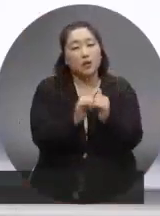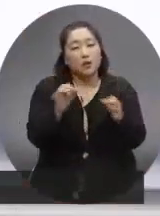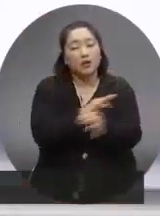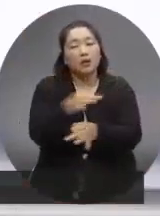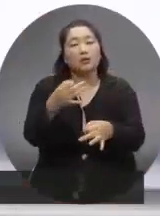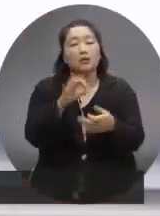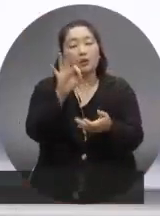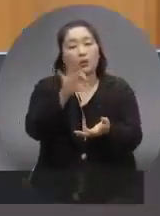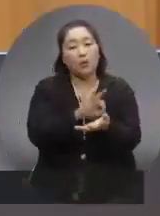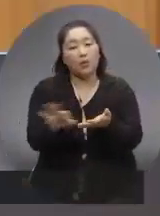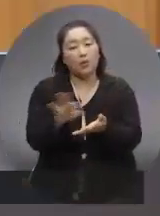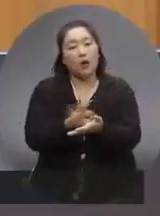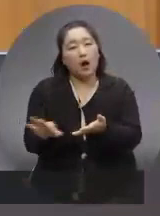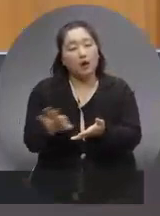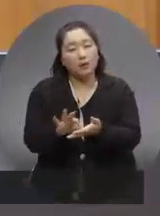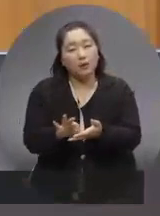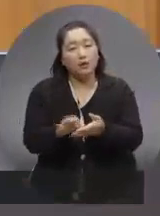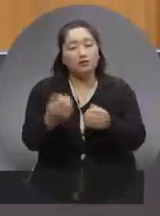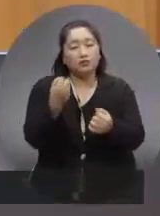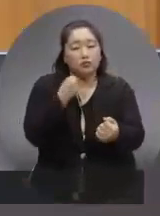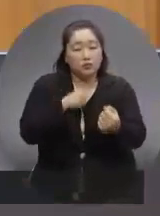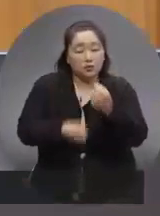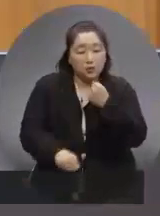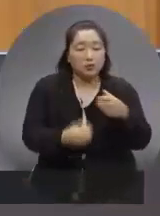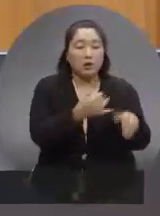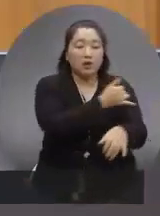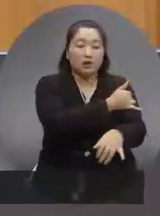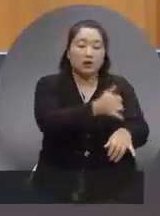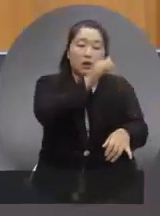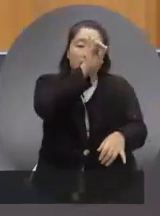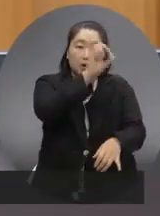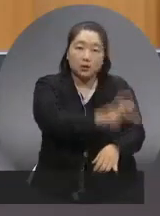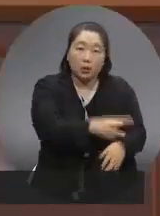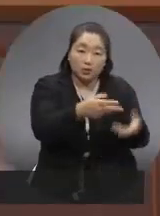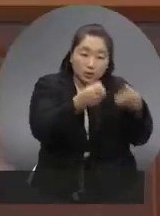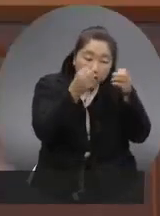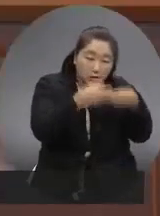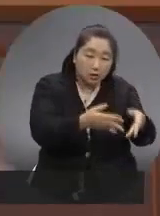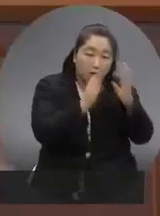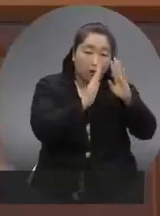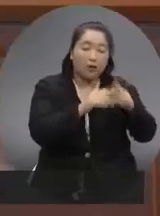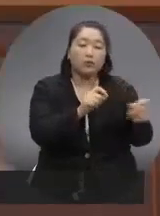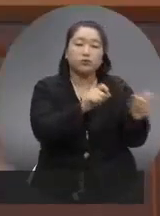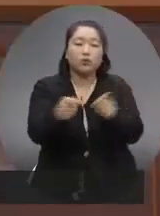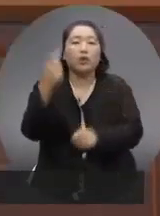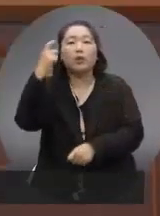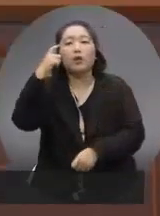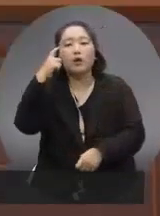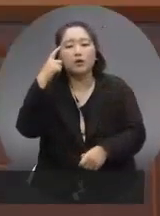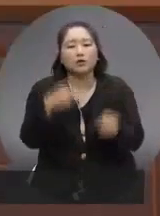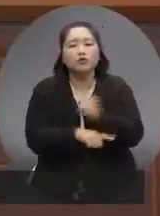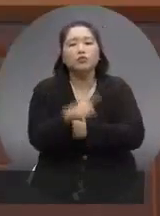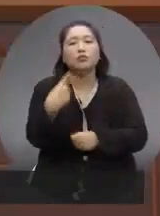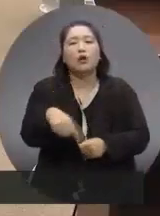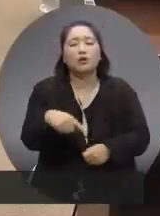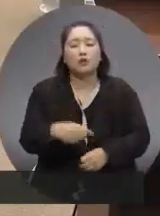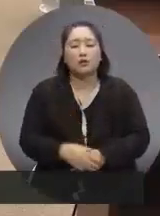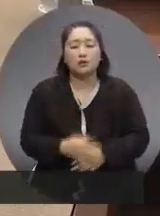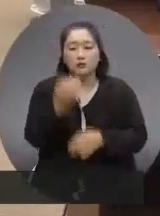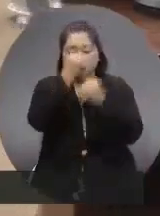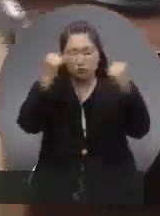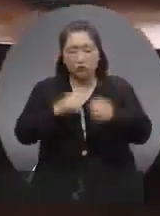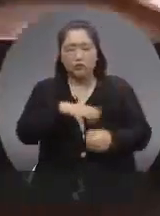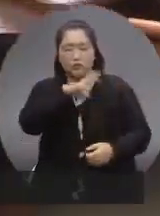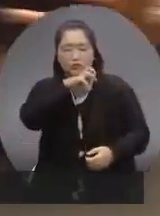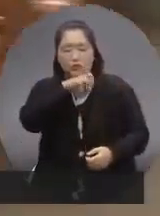비용이 굉장히 많은데도 세종역 신설이 지연된 이유가 뭐냐고 되물었습니다. 충북의 반발을